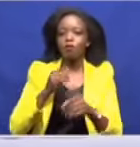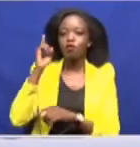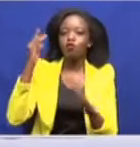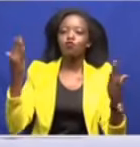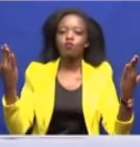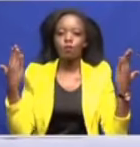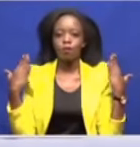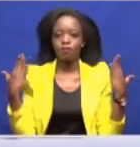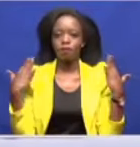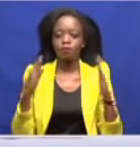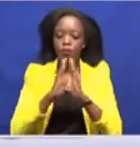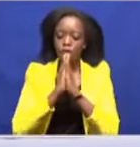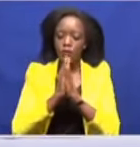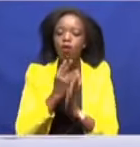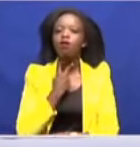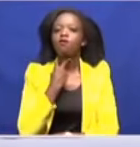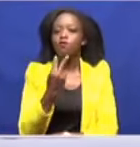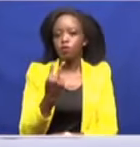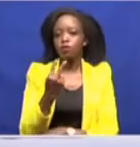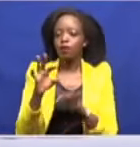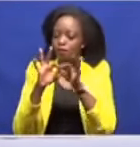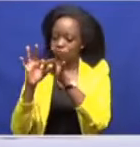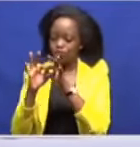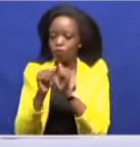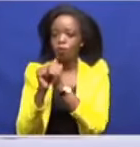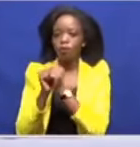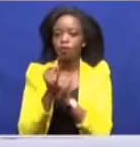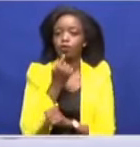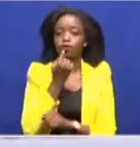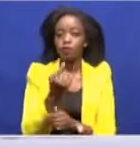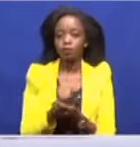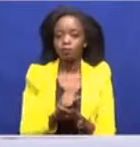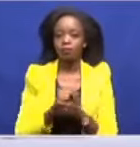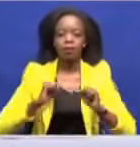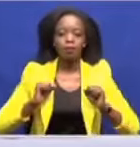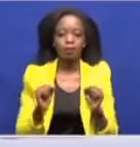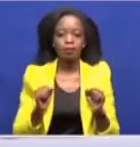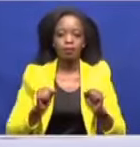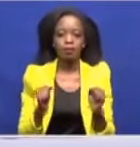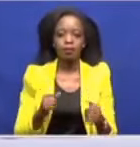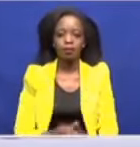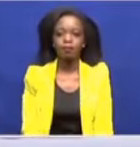milele. Tunaomba sauti zetu ziungane nao tukisema kwa furaha.